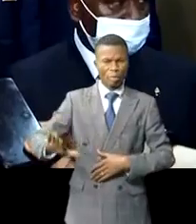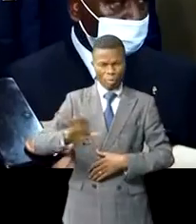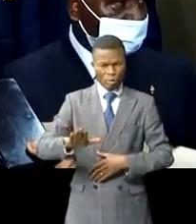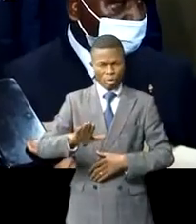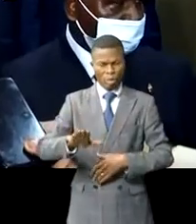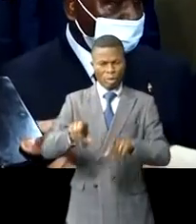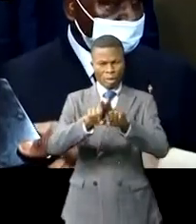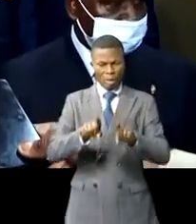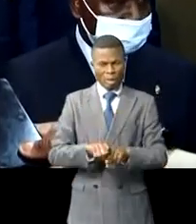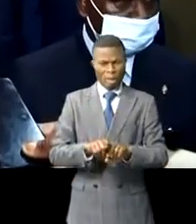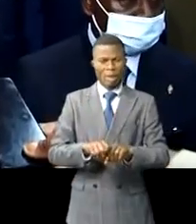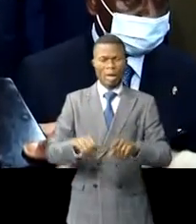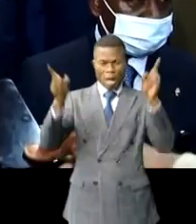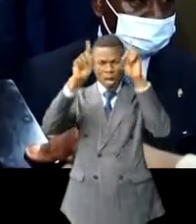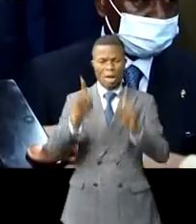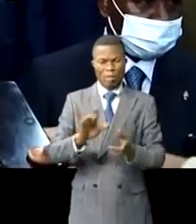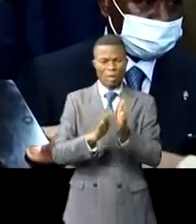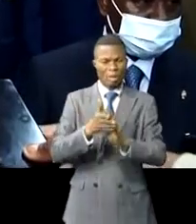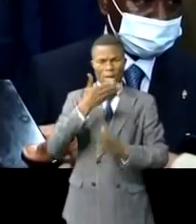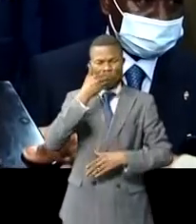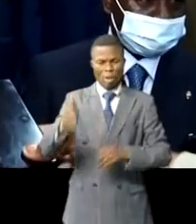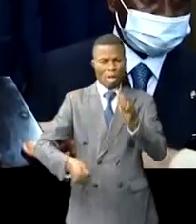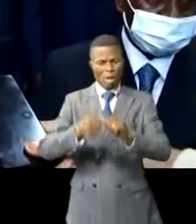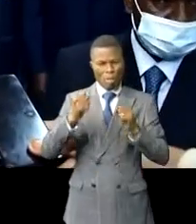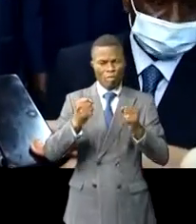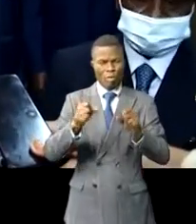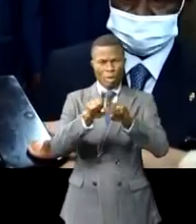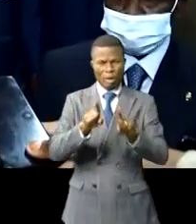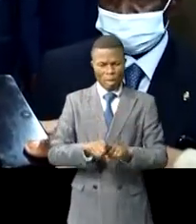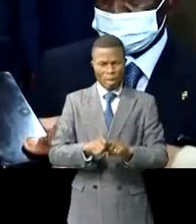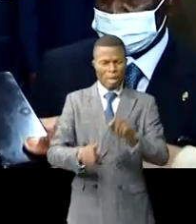Afrique meilleure, plus forte